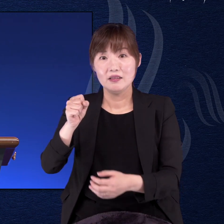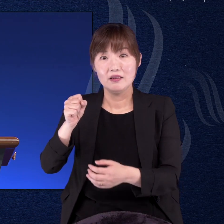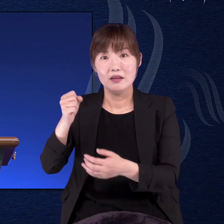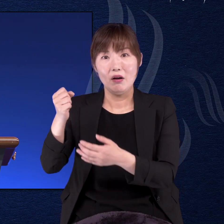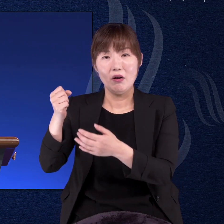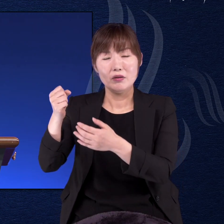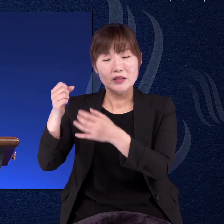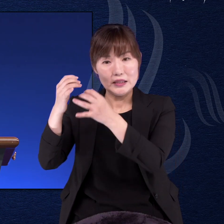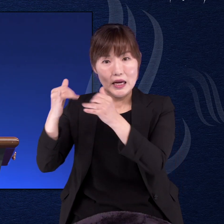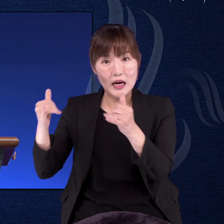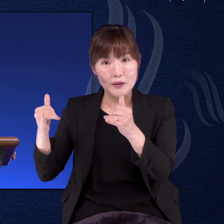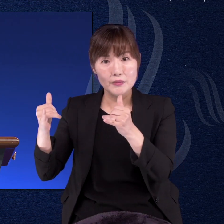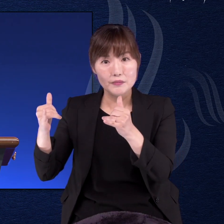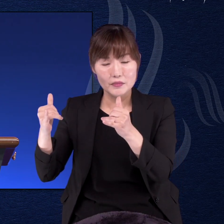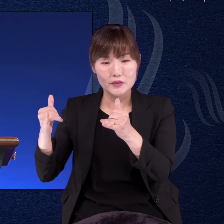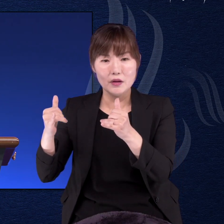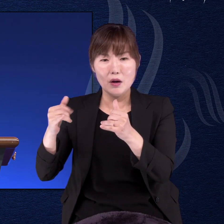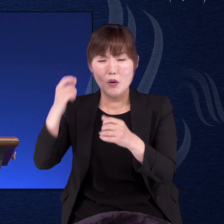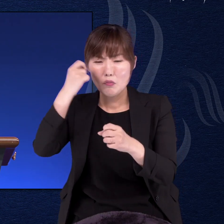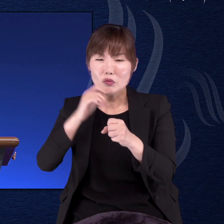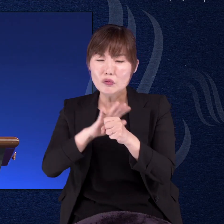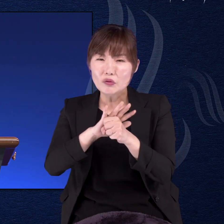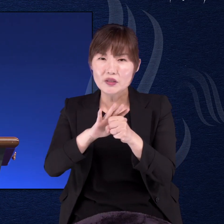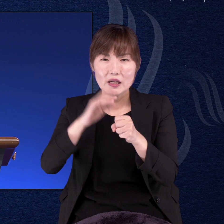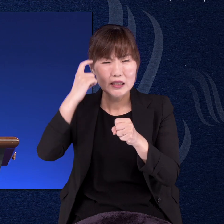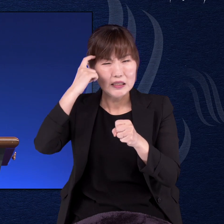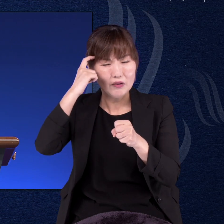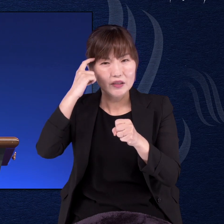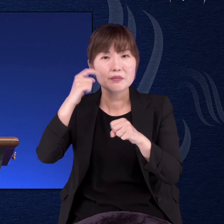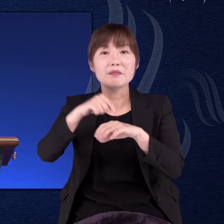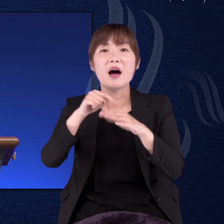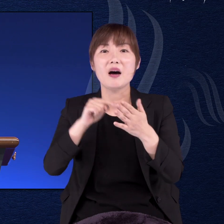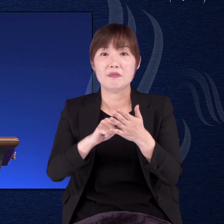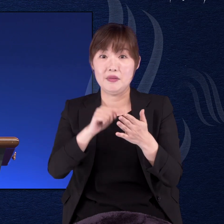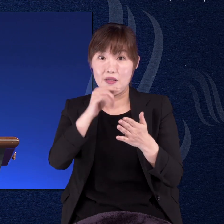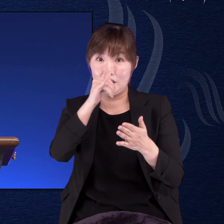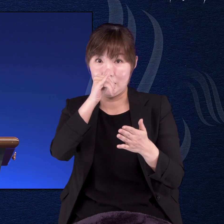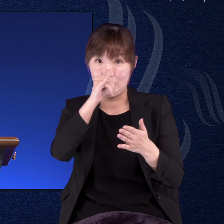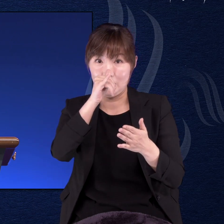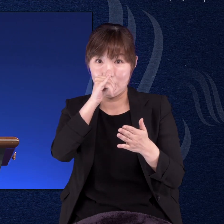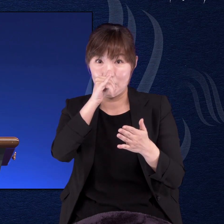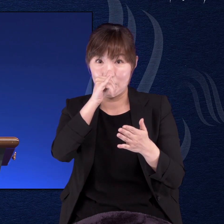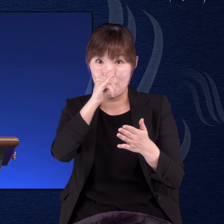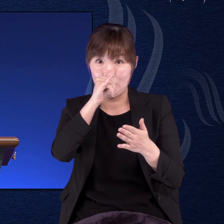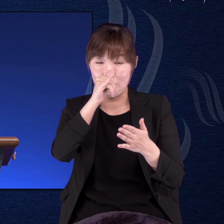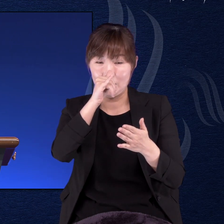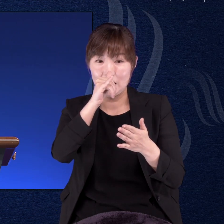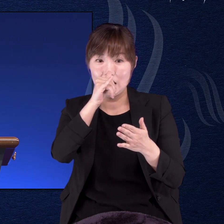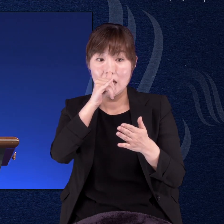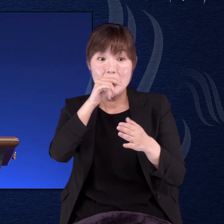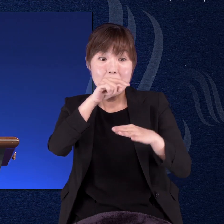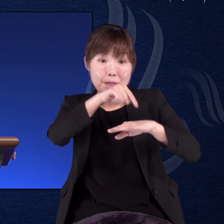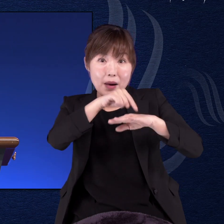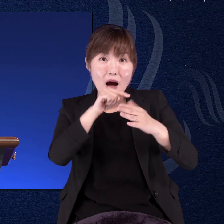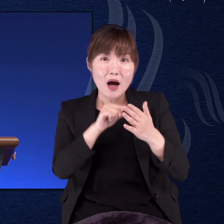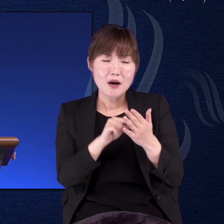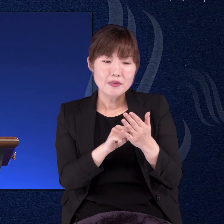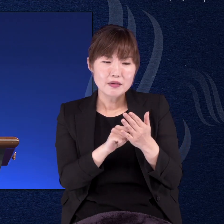불쌍히 여기는 마음이 있었거든요. 이 마음을 키워주셔야 돼요.